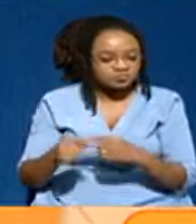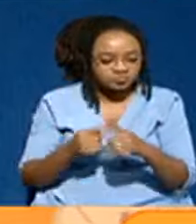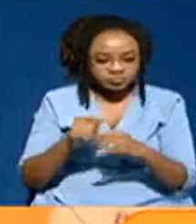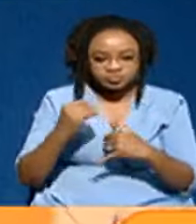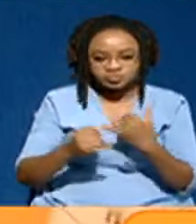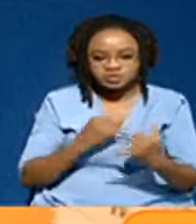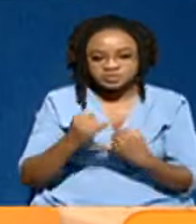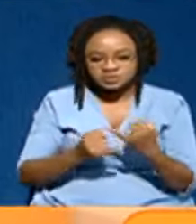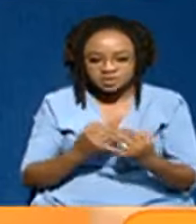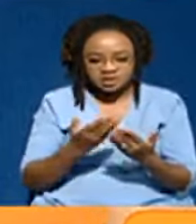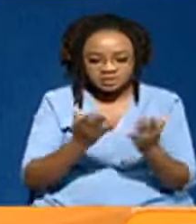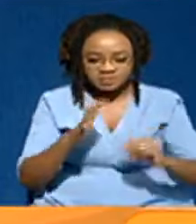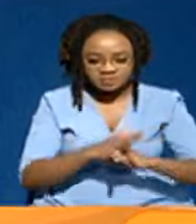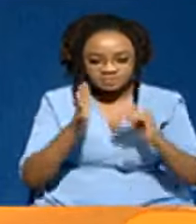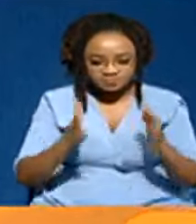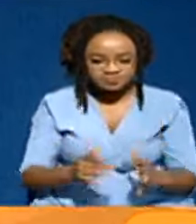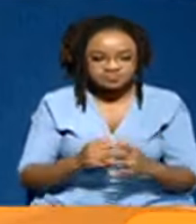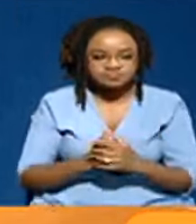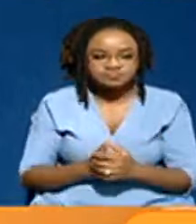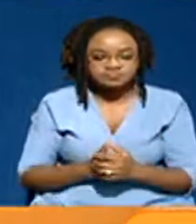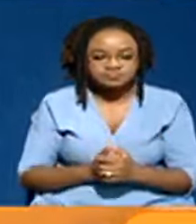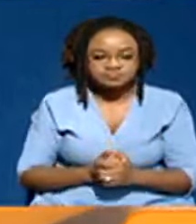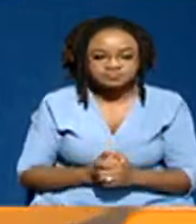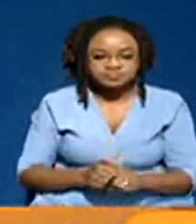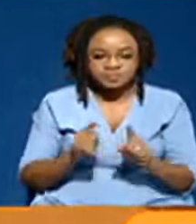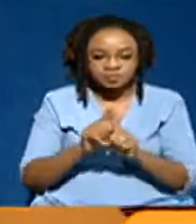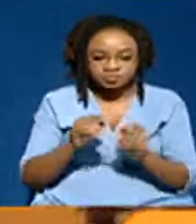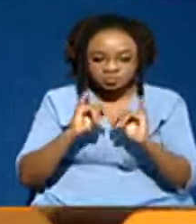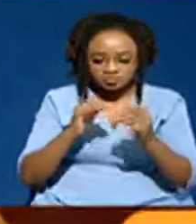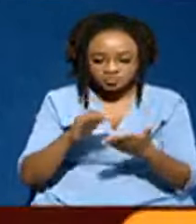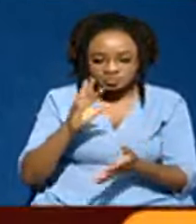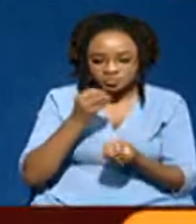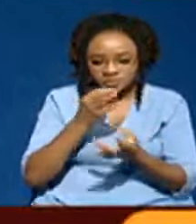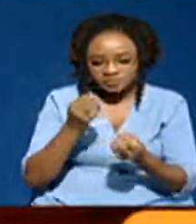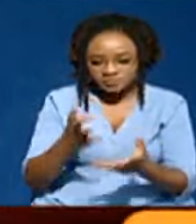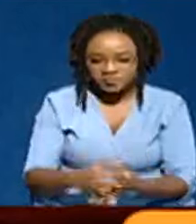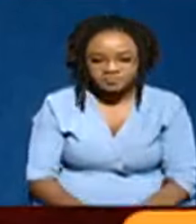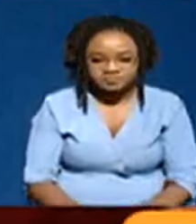kwa vipindi murwa, watangazaji mahiri miongoni mwa matangazo mengine bora.